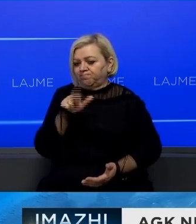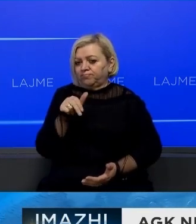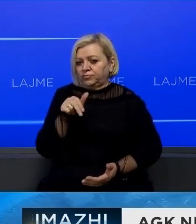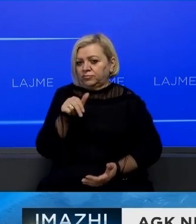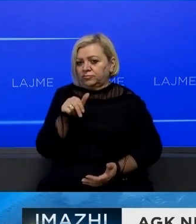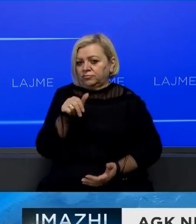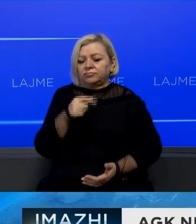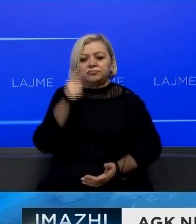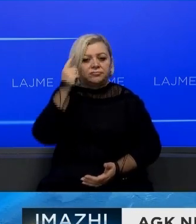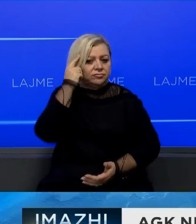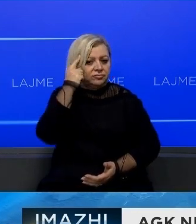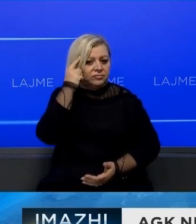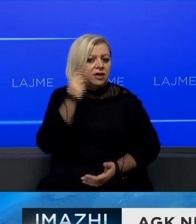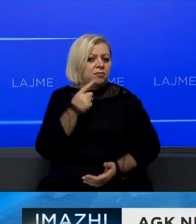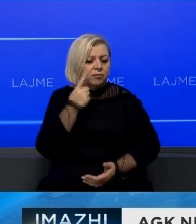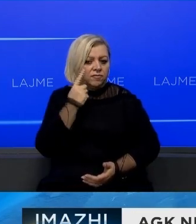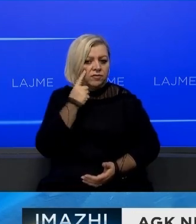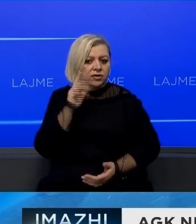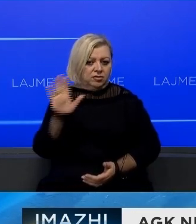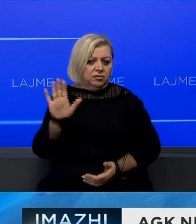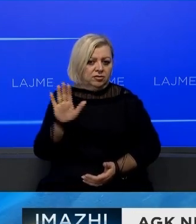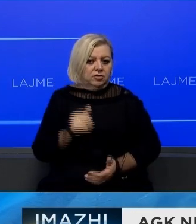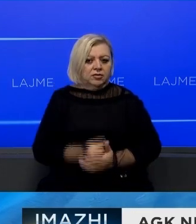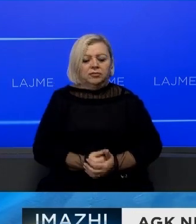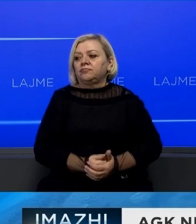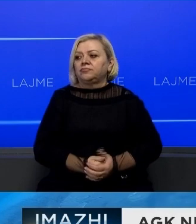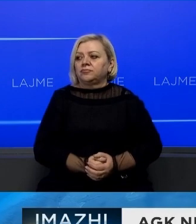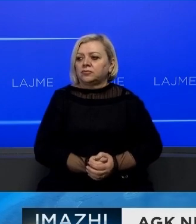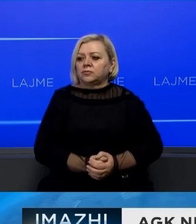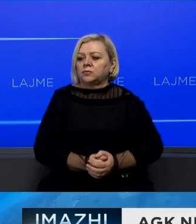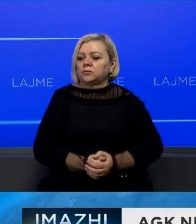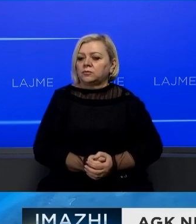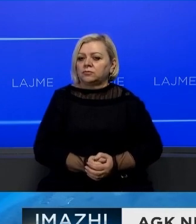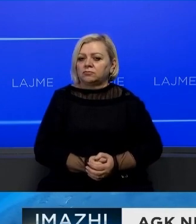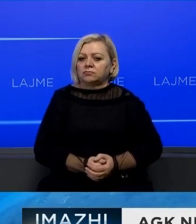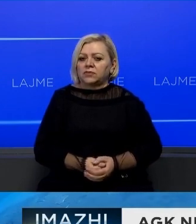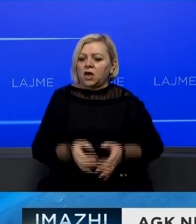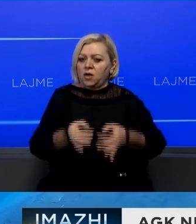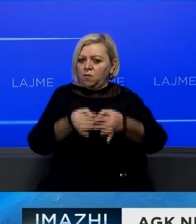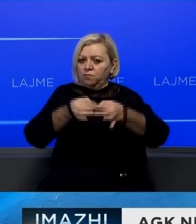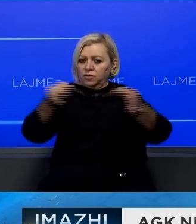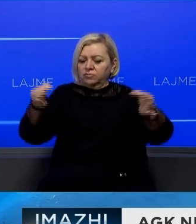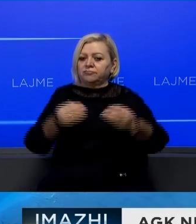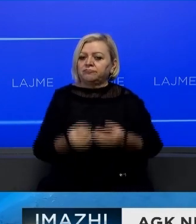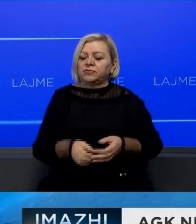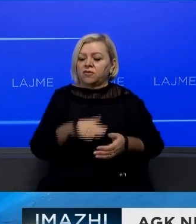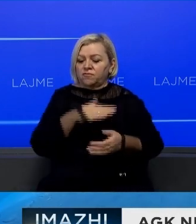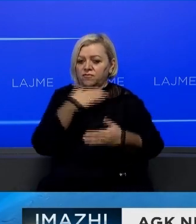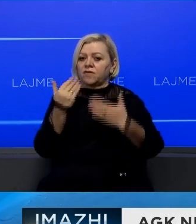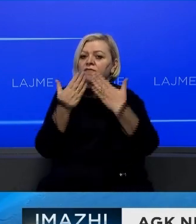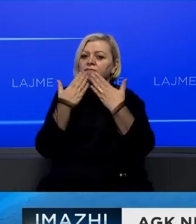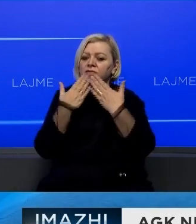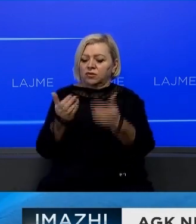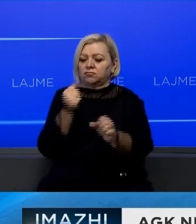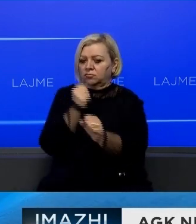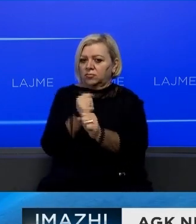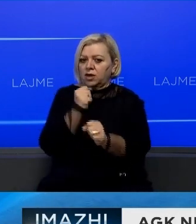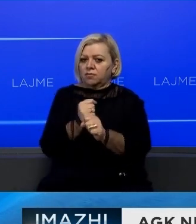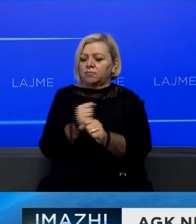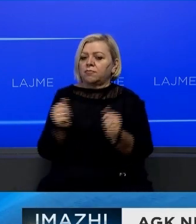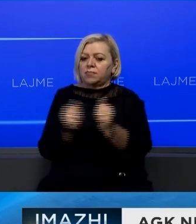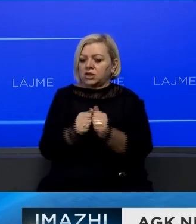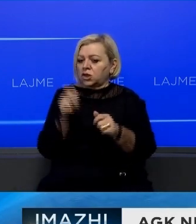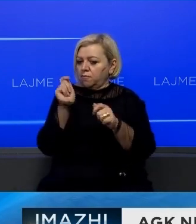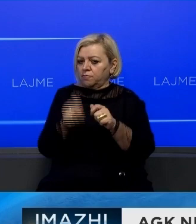siç e din natyrisht nga përvoja, duke qenë atje dhe dua edhe publikisht të të falenderoj për punën e jashtëzakonshme që ke bërë bashkë me bordin në 3